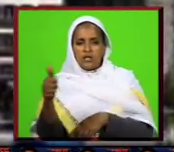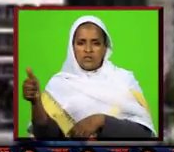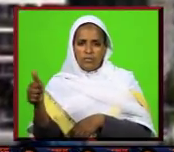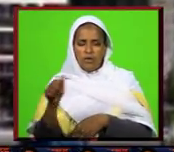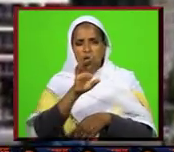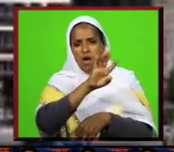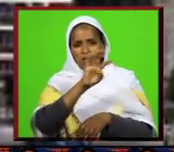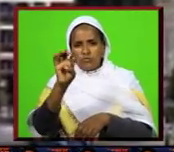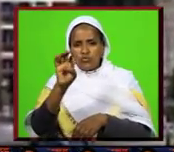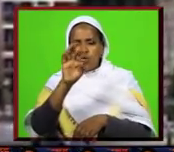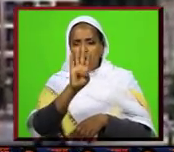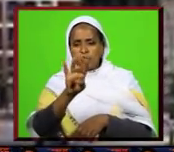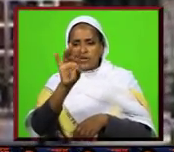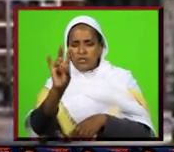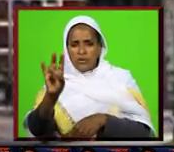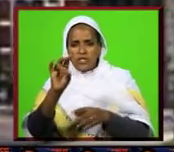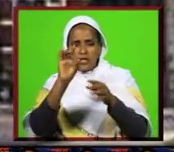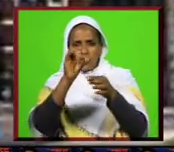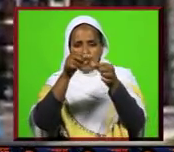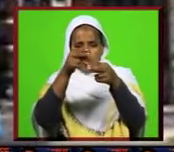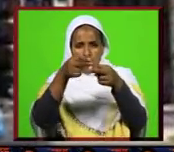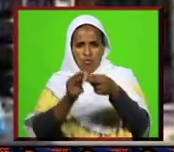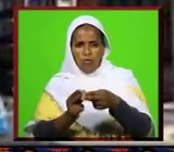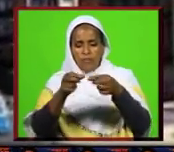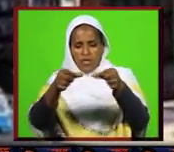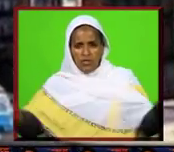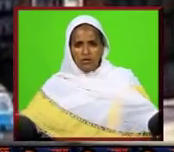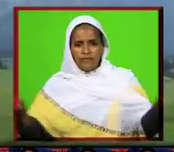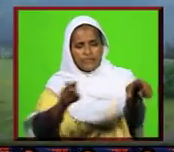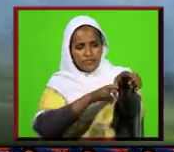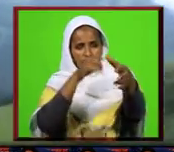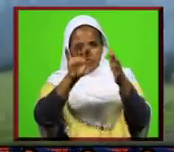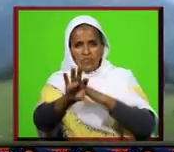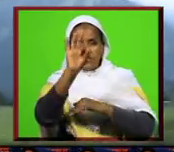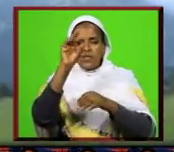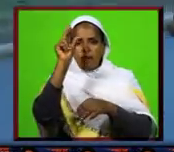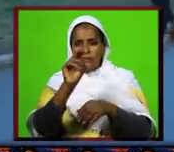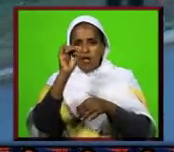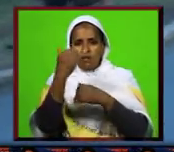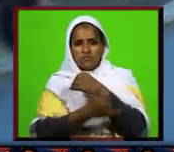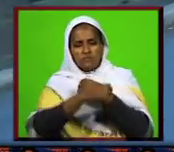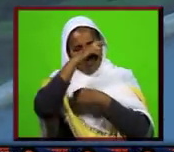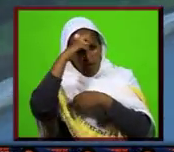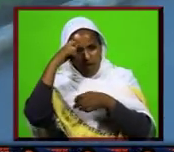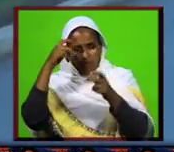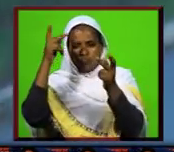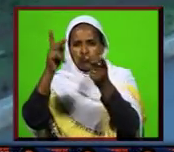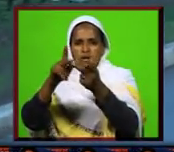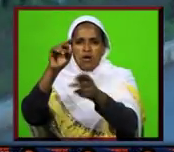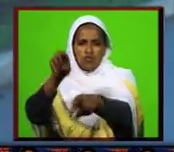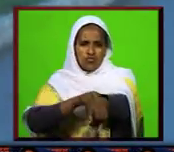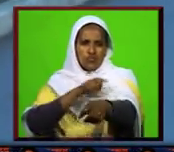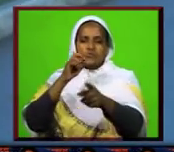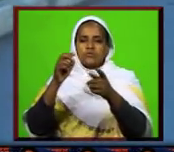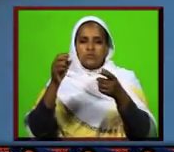ከአዲስ አበባ 447 ኪሎ ሜትር ርቀት ላይ የሚገኘው የባሌ ሀገረ ስብከት ጠረፋማ ከሚባሉት